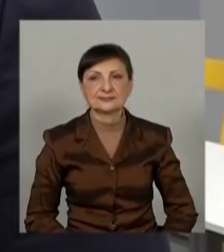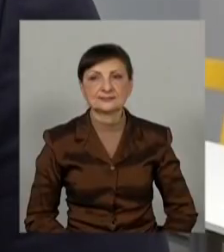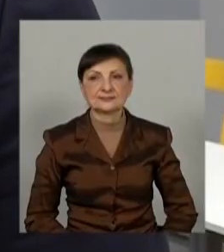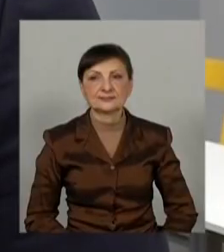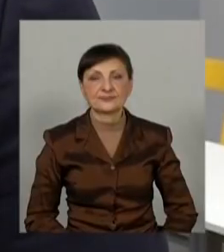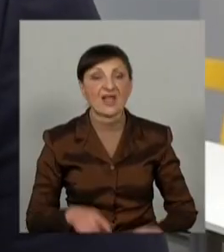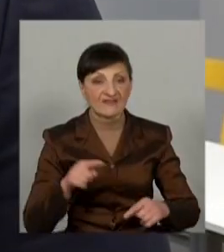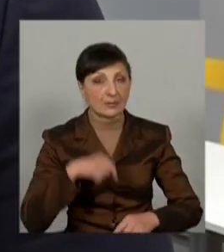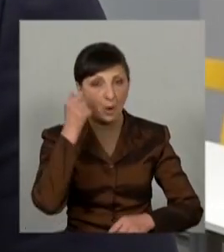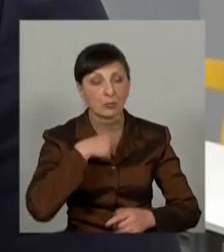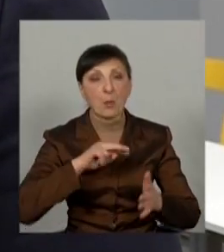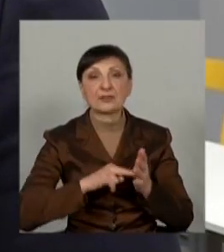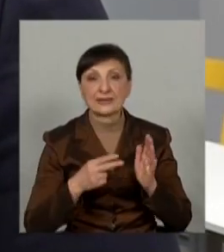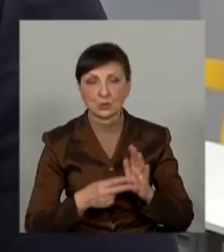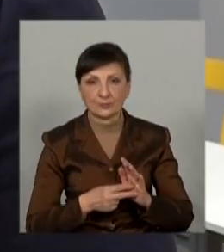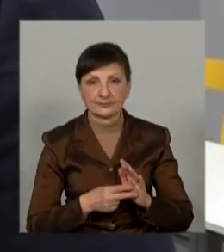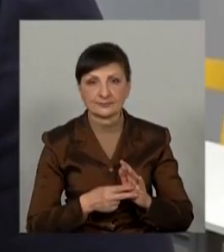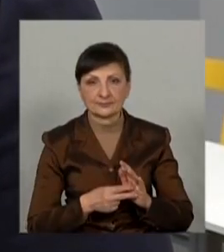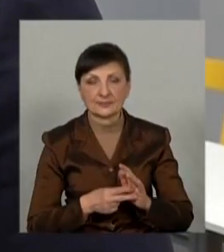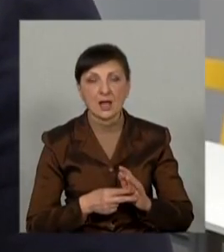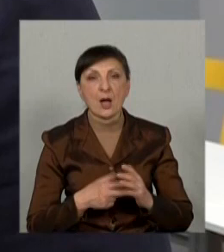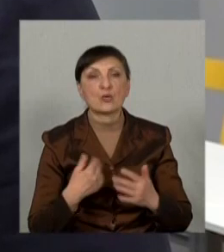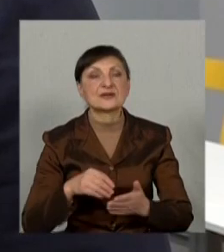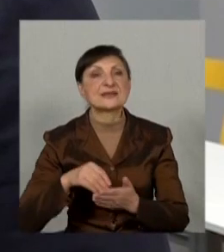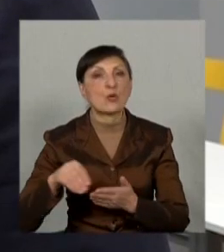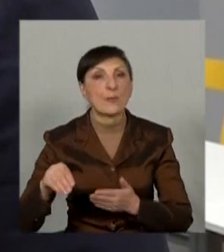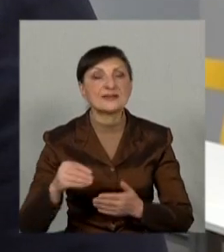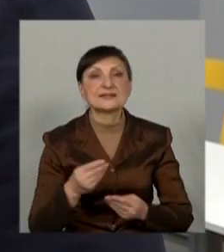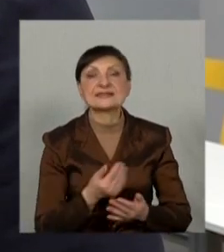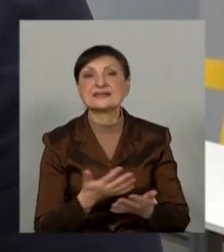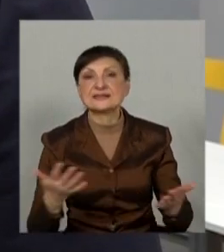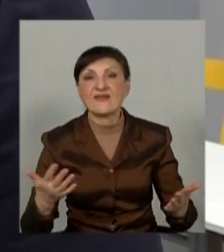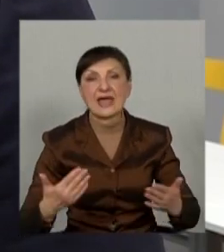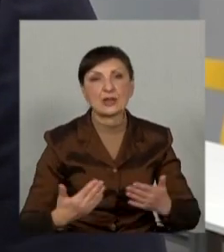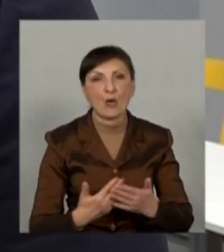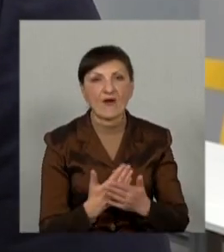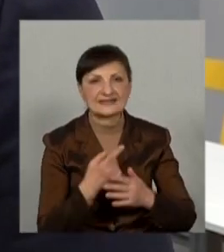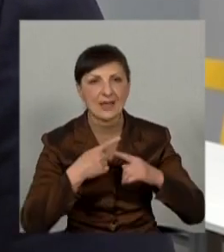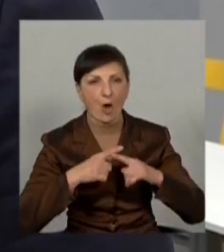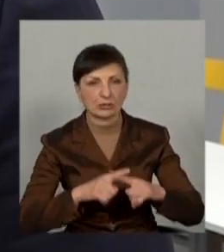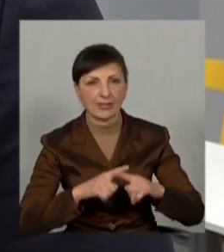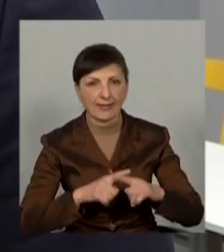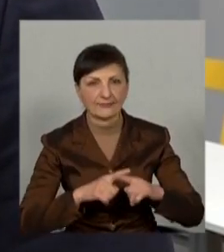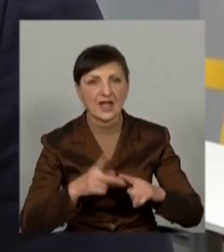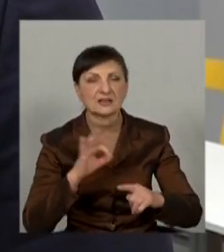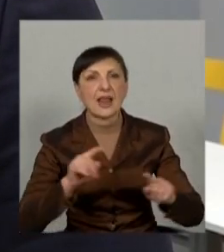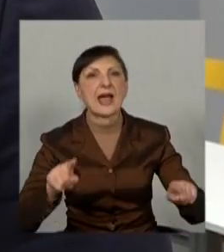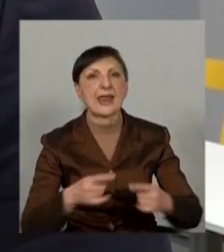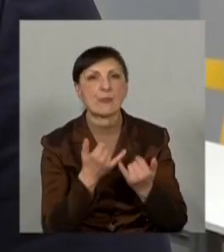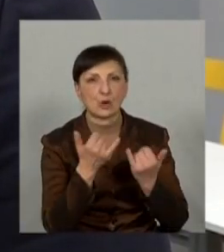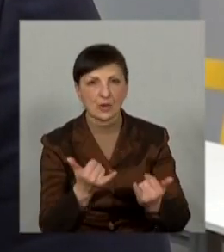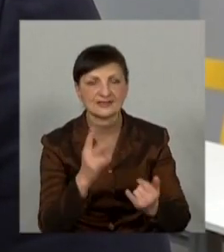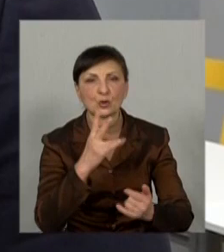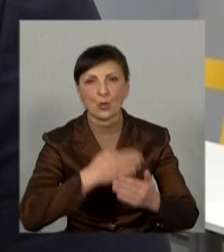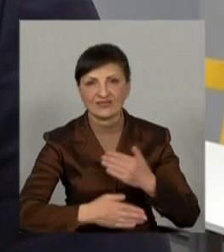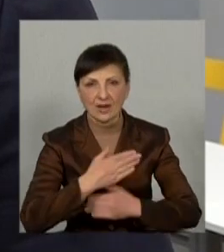В текущем году мы планируем закупать средства. Инновационные средства реабилитации для лиц с инвалидностью,